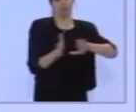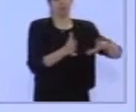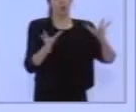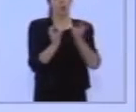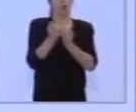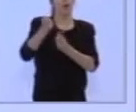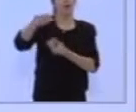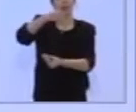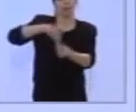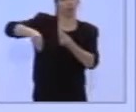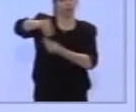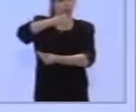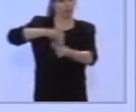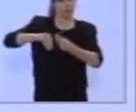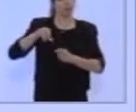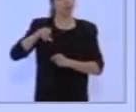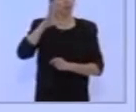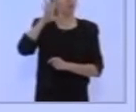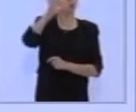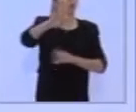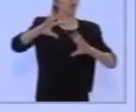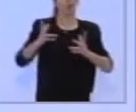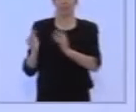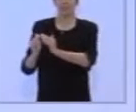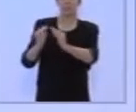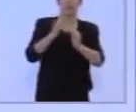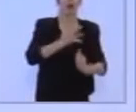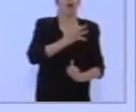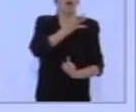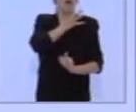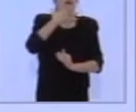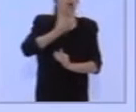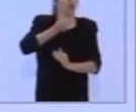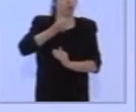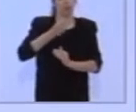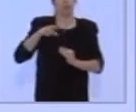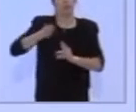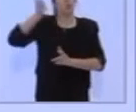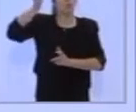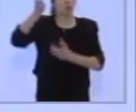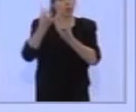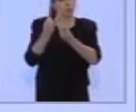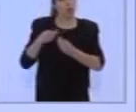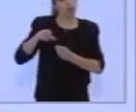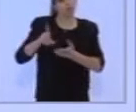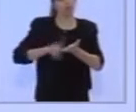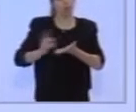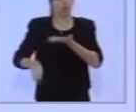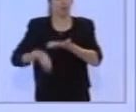δοθεί στην ανακούφιση των υπερχρεωμένων νοικοκυριών και επιχειρήσεων και στην εξισορρόπηση του τραπεζικού